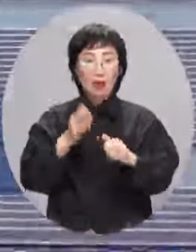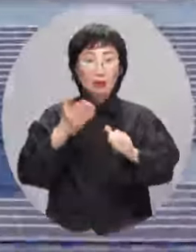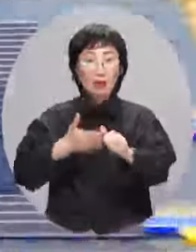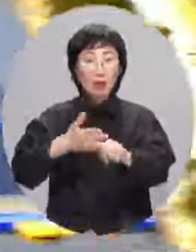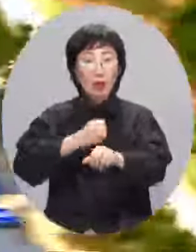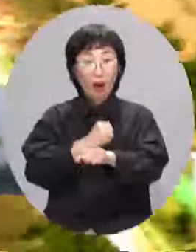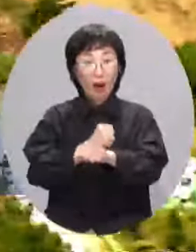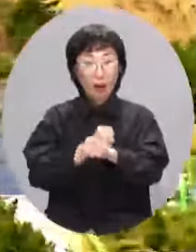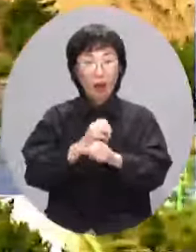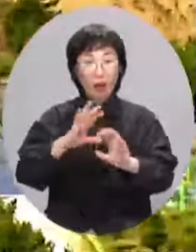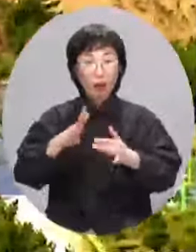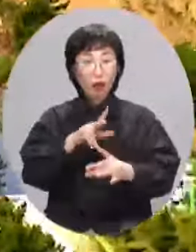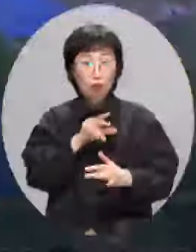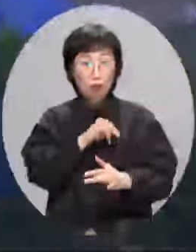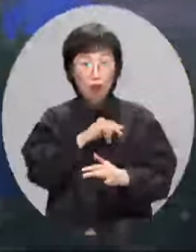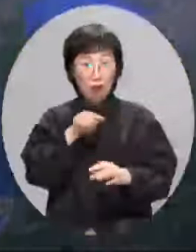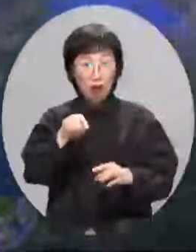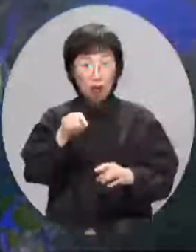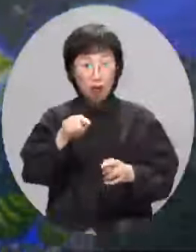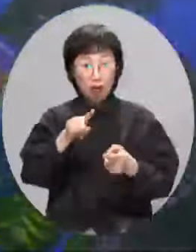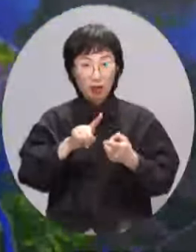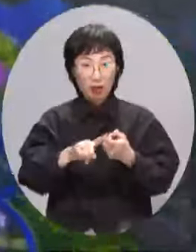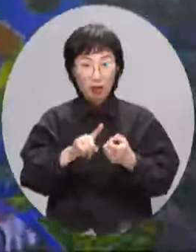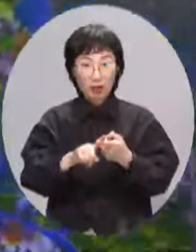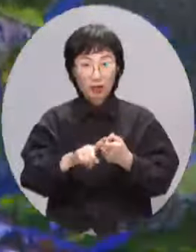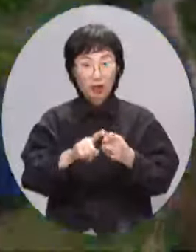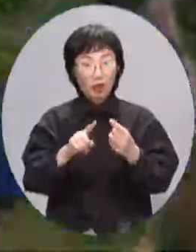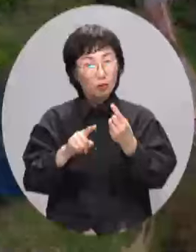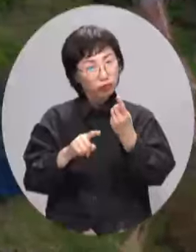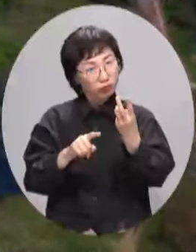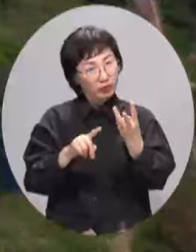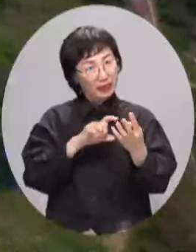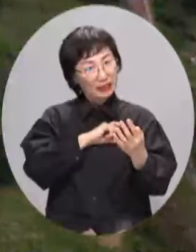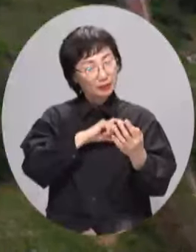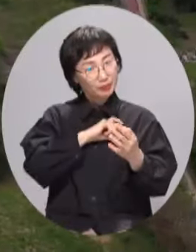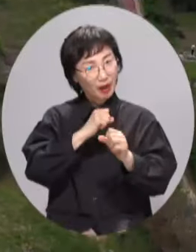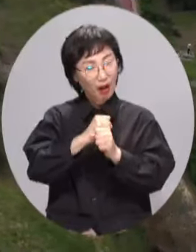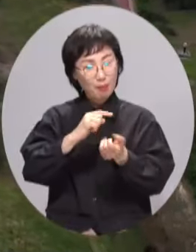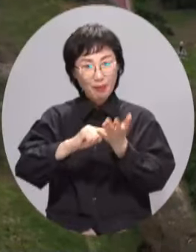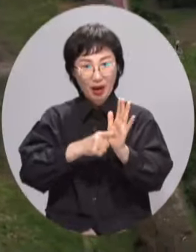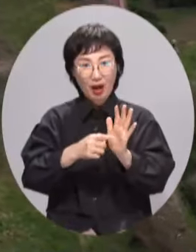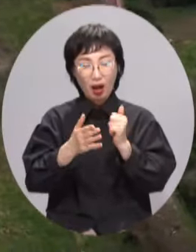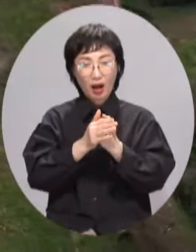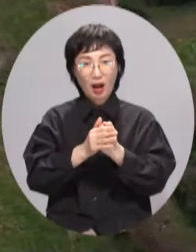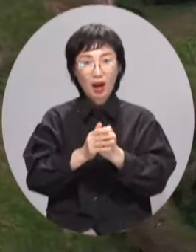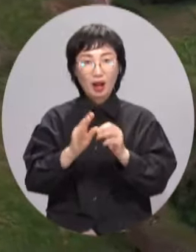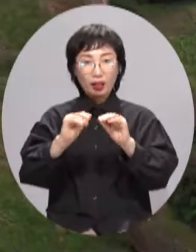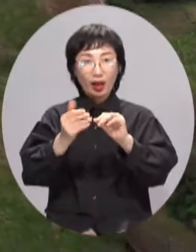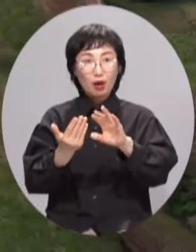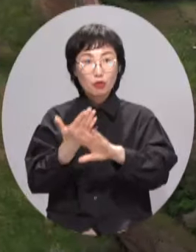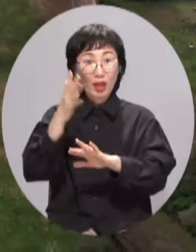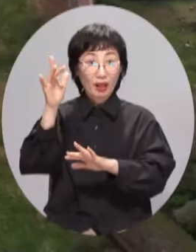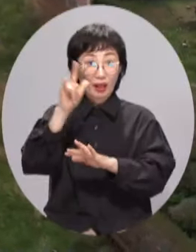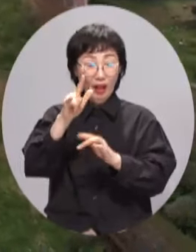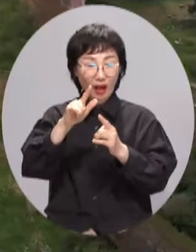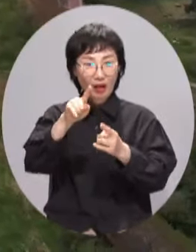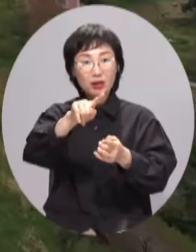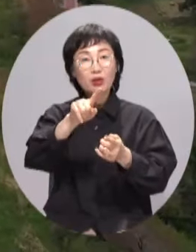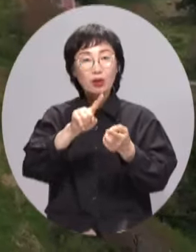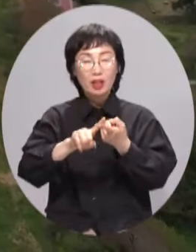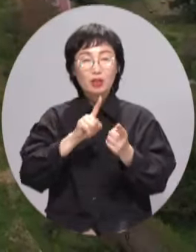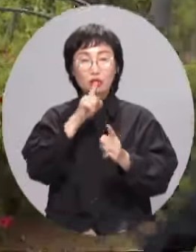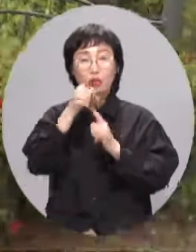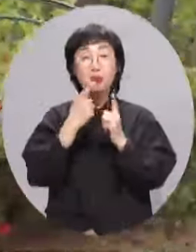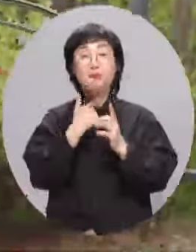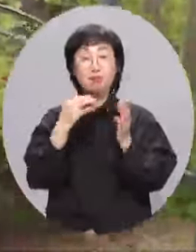없잖아요 탁을 하기 위해서 가 달를 했고 게다가 군산 육상 태양광 사업을 수주했던 유력 건설사